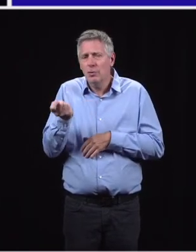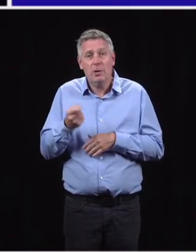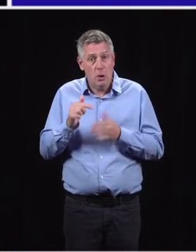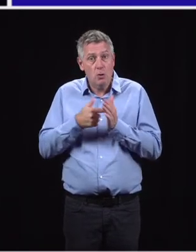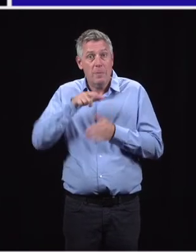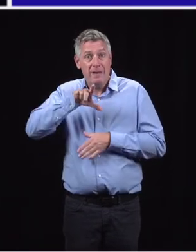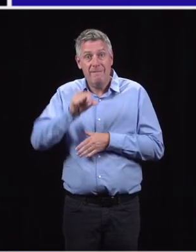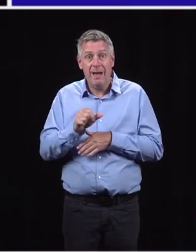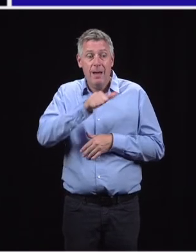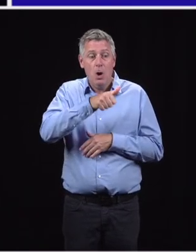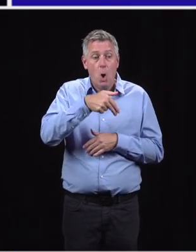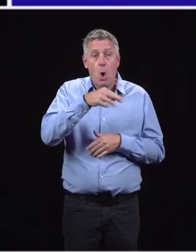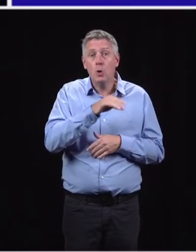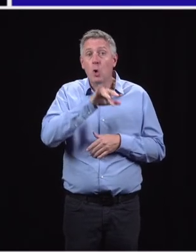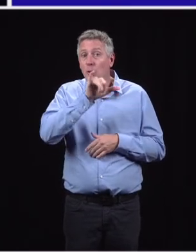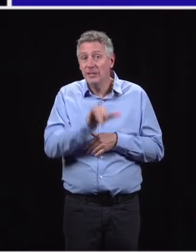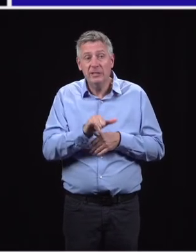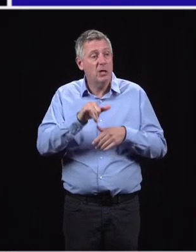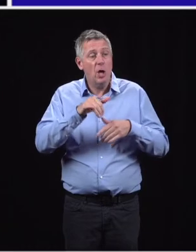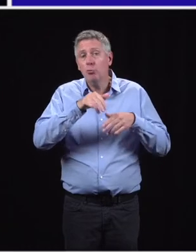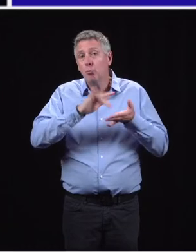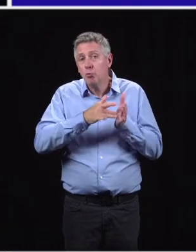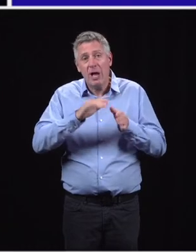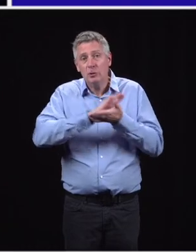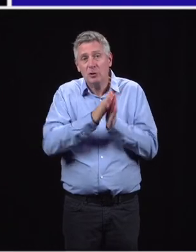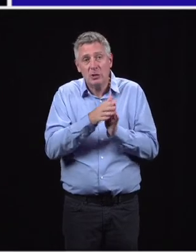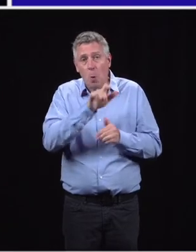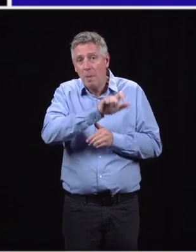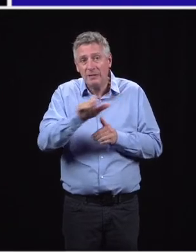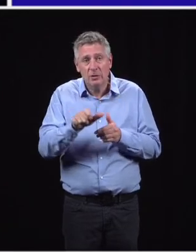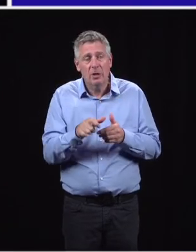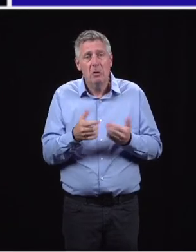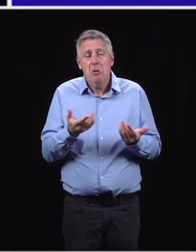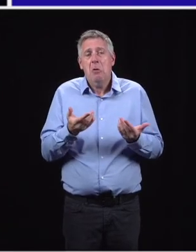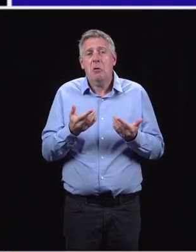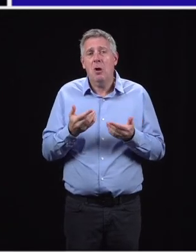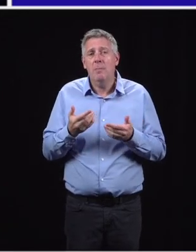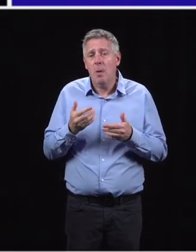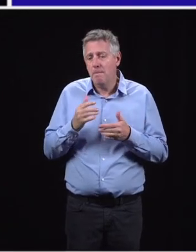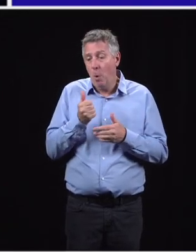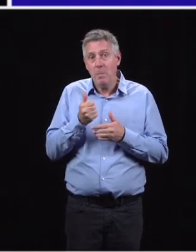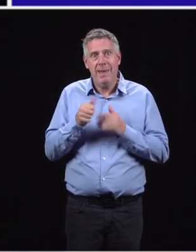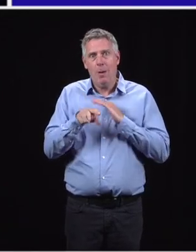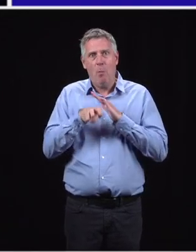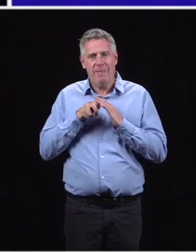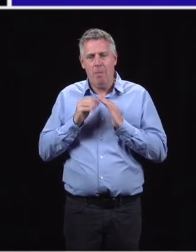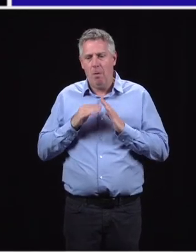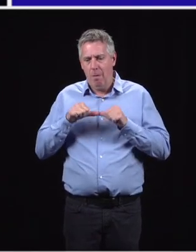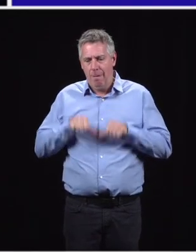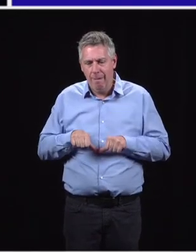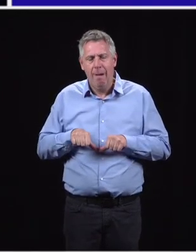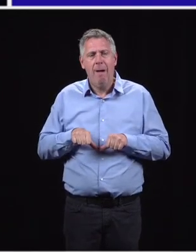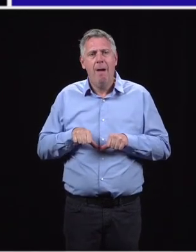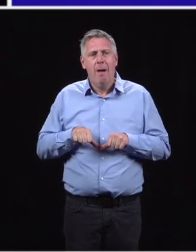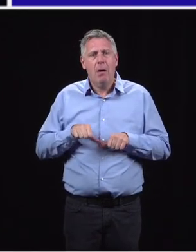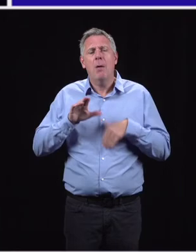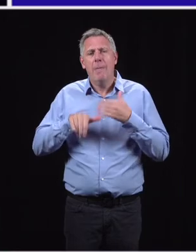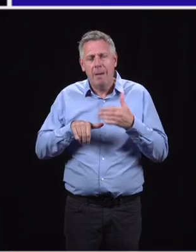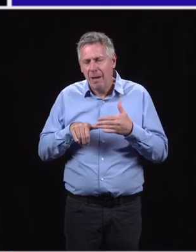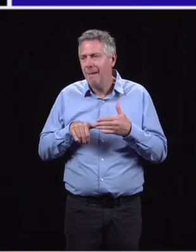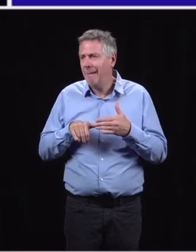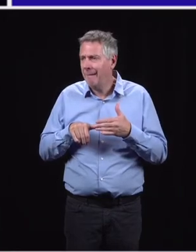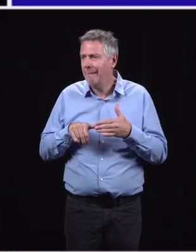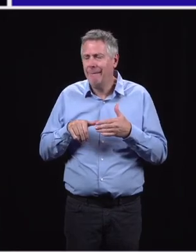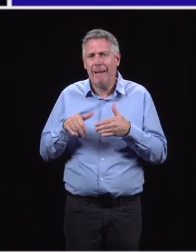Anthony le reste de l'association sont venus taper à notre porte quelques semaines après le début du premier confinement pour nous dire qu'il souhaitait lancer un nouveau